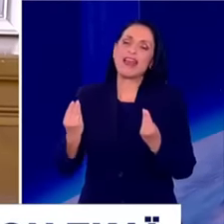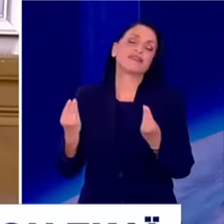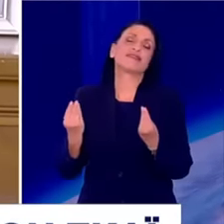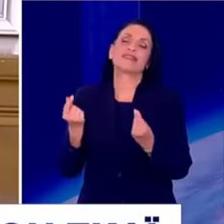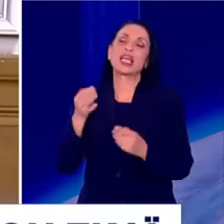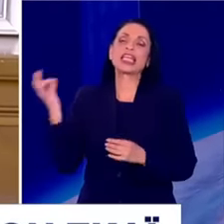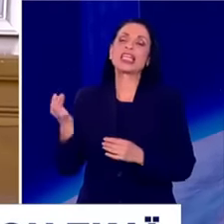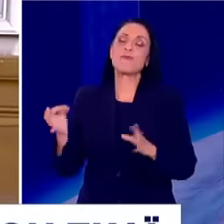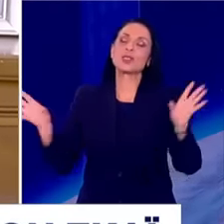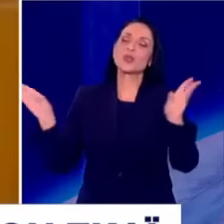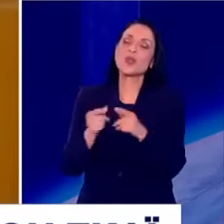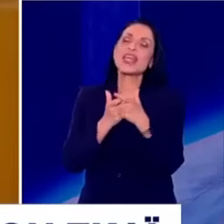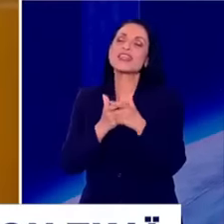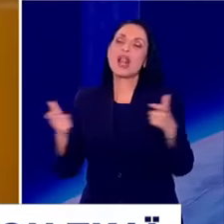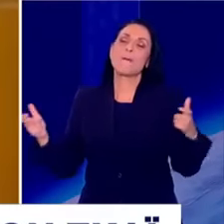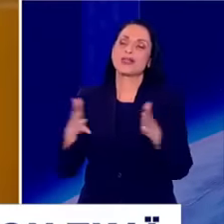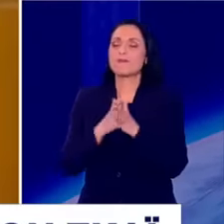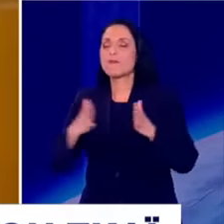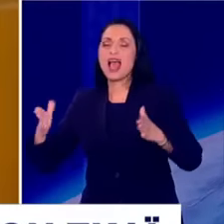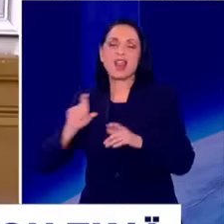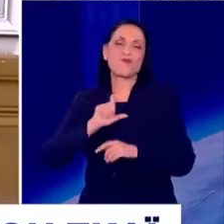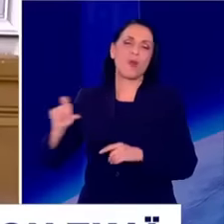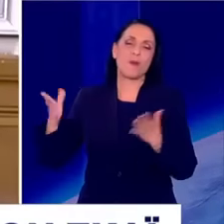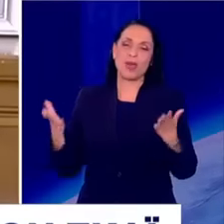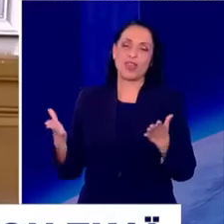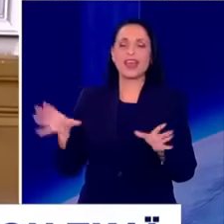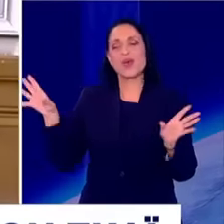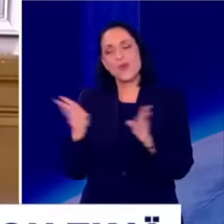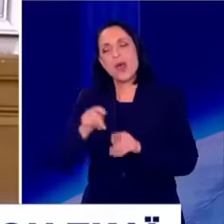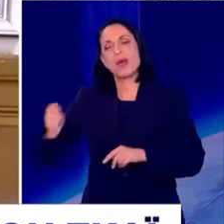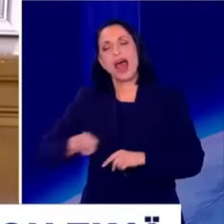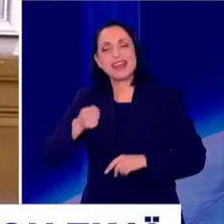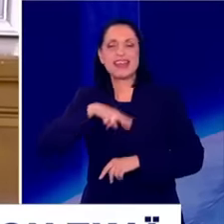τραπέζι της Μεγάλης Εβδομάδος και για το αρνί και για το κατσίκι.